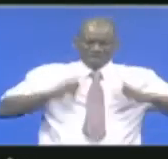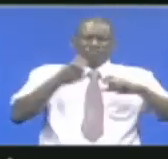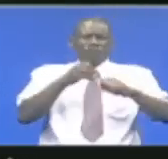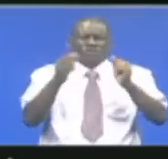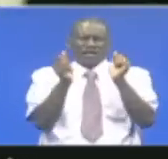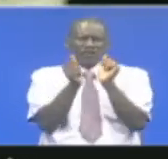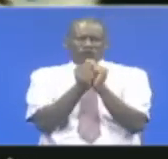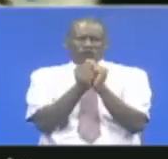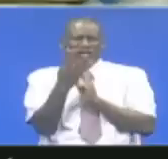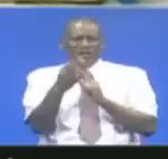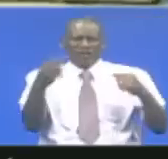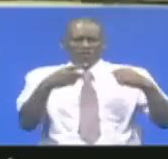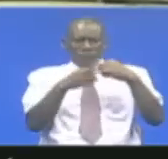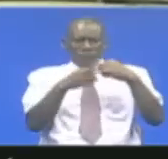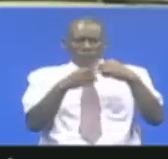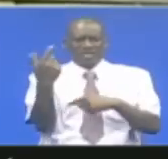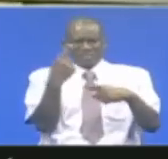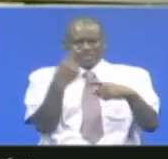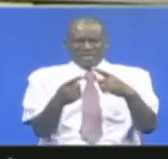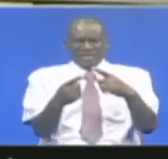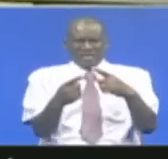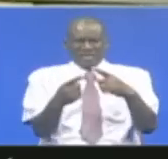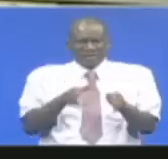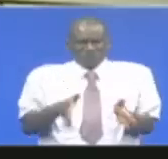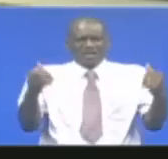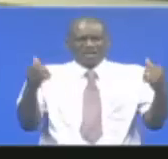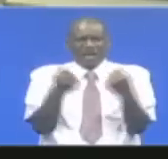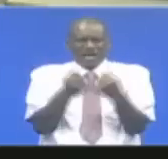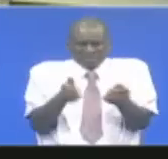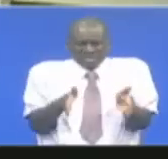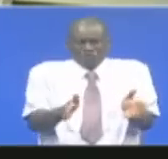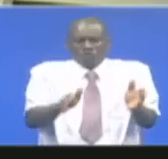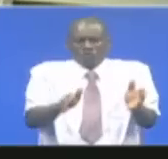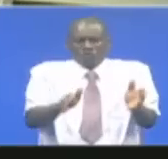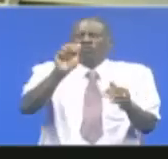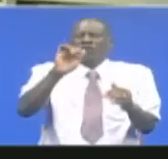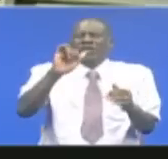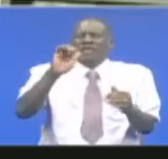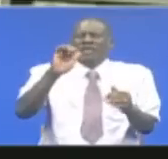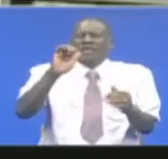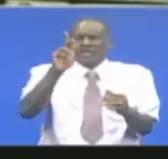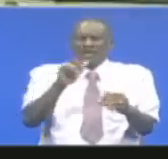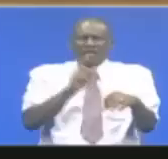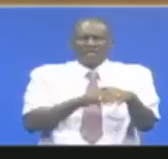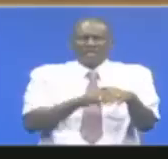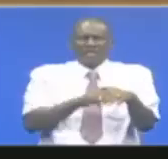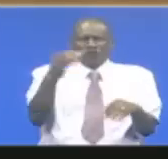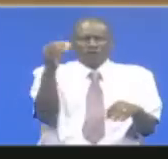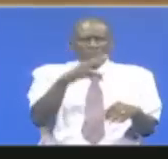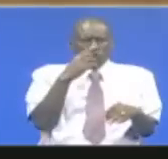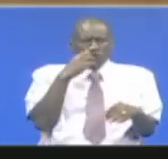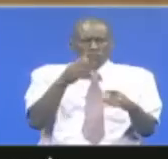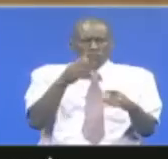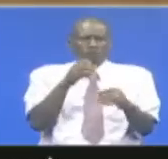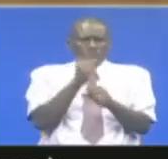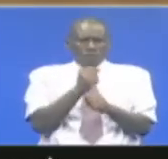tarehe 14 Julai mwaka jana alipopata ajali kwenye barabara ya Wayaki alipokuwa akitoka kazini. She was first taken